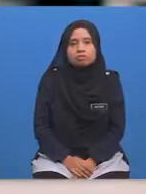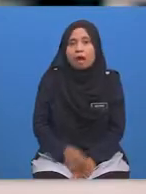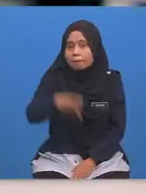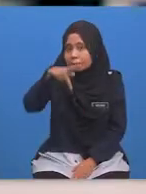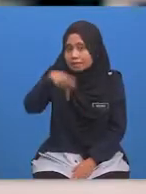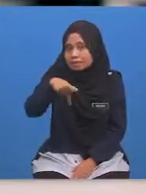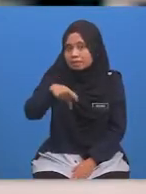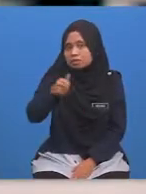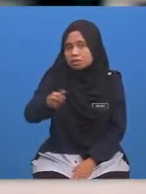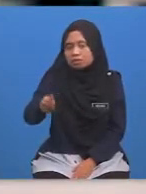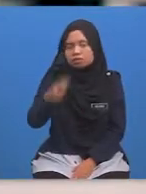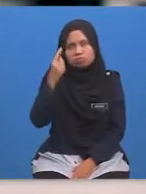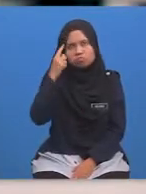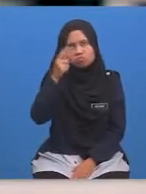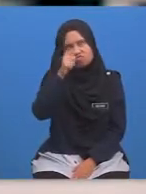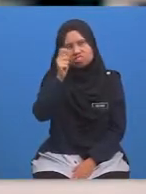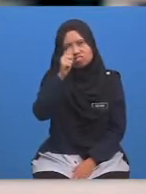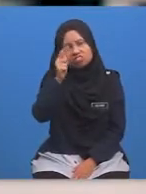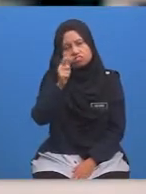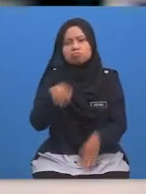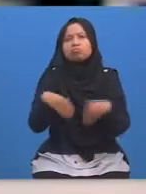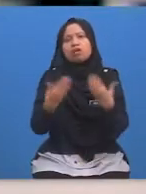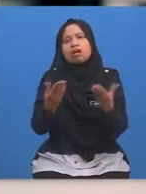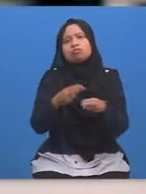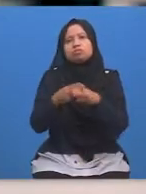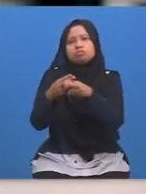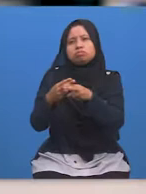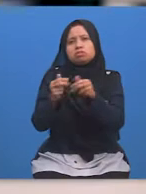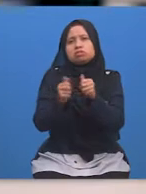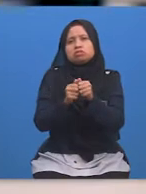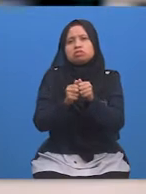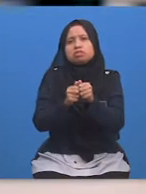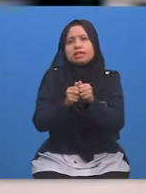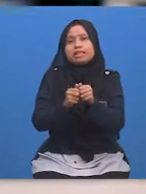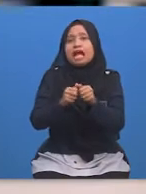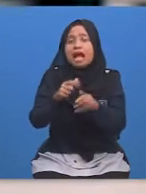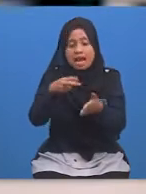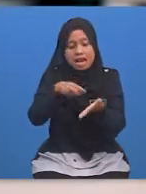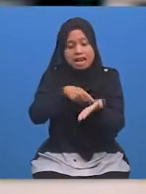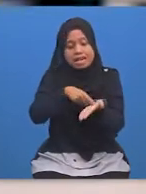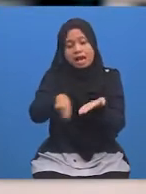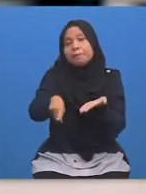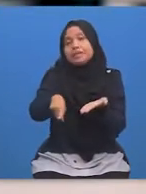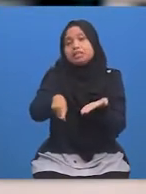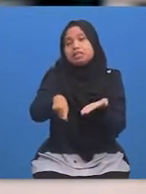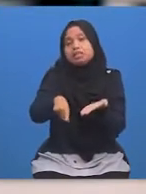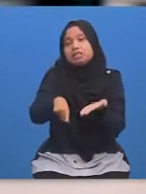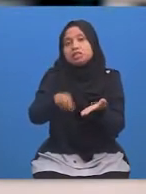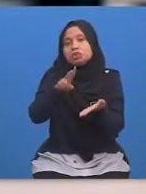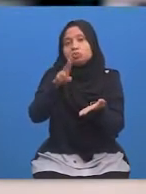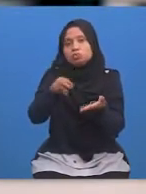Pasti anda tertanya-tanya bagaimana pula dengan liability kedua-dua jenis syarikat